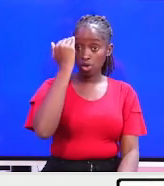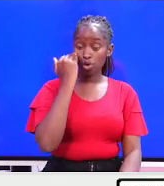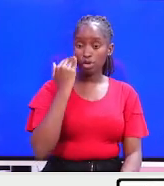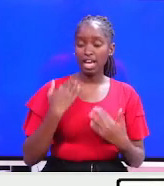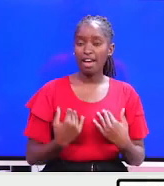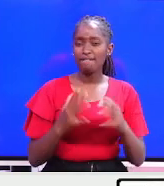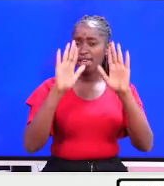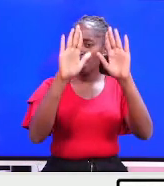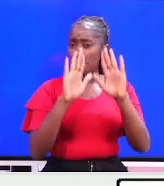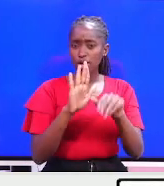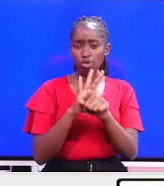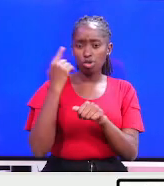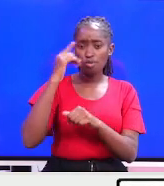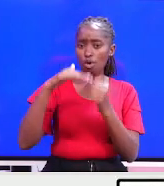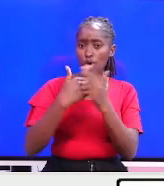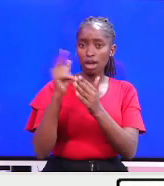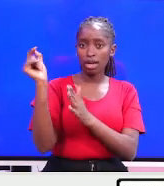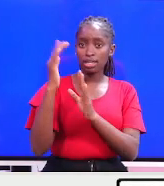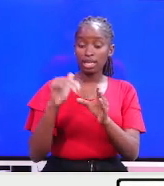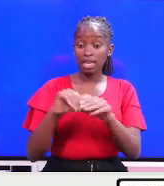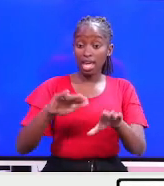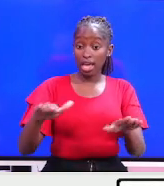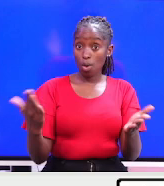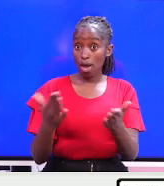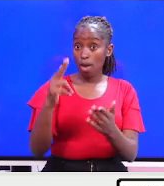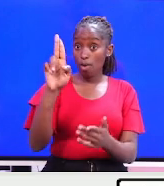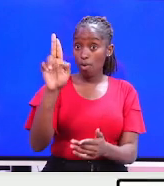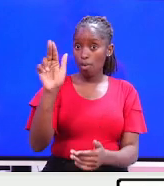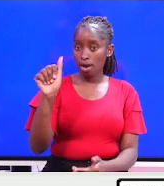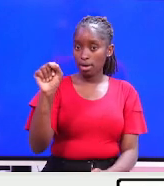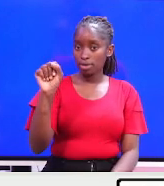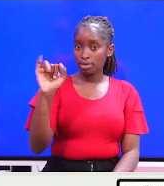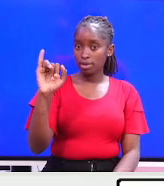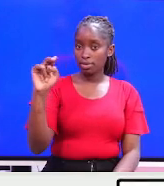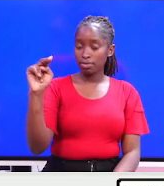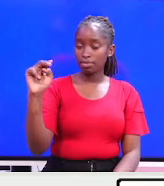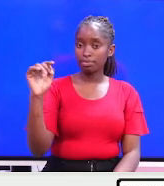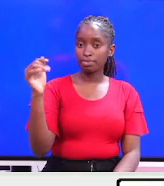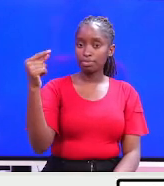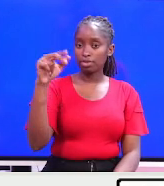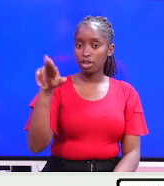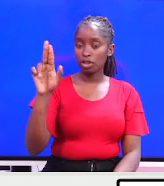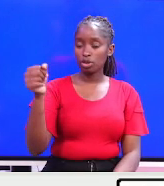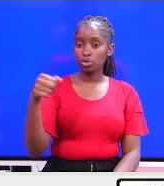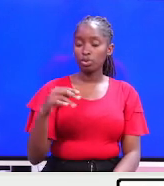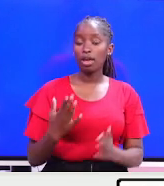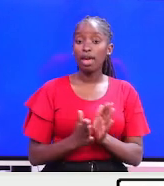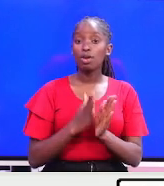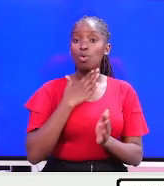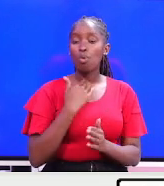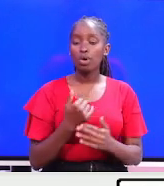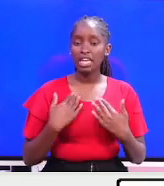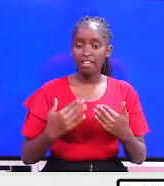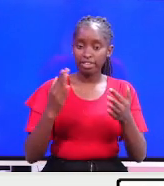sana kwa wananchi wa jimbo la Uasin Gishu, na wao vile vile wangependa kuhakikisha kwamba haki imetendeka, na sio kutendeka